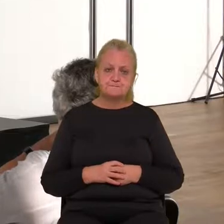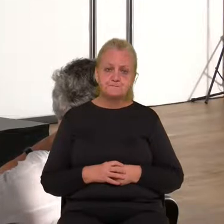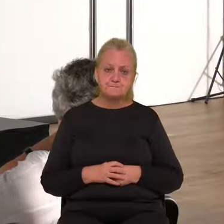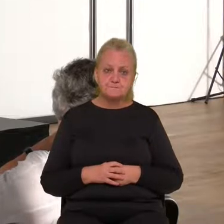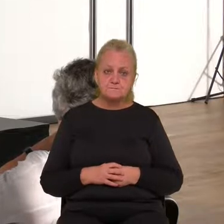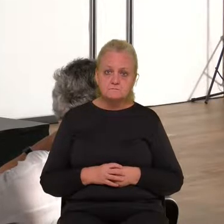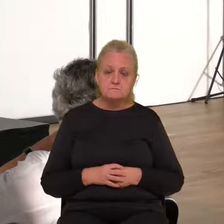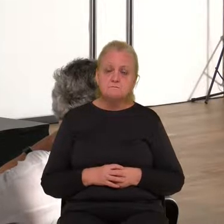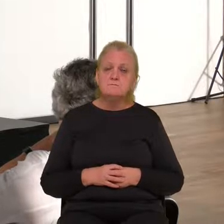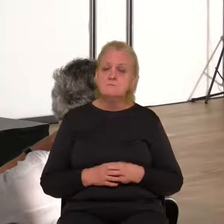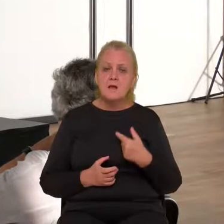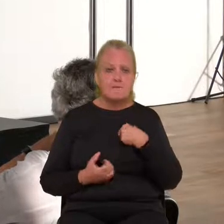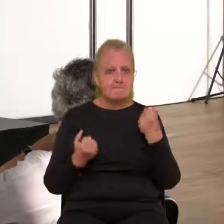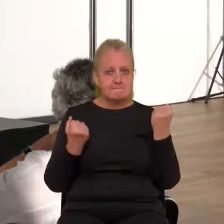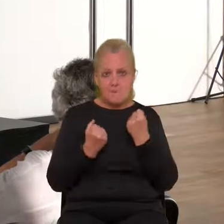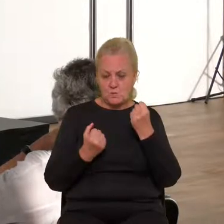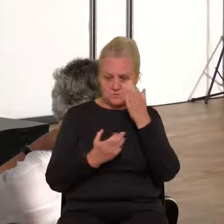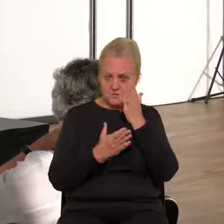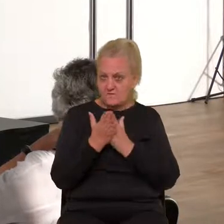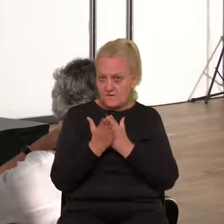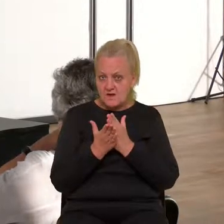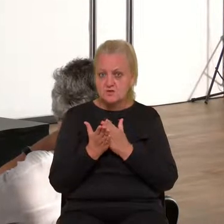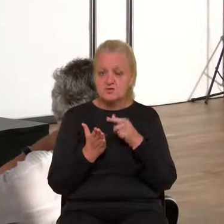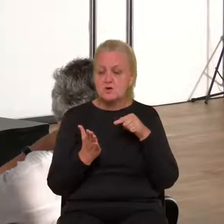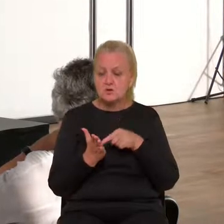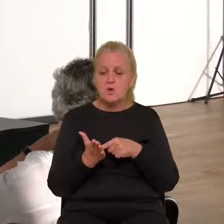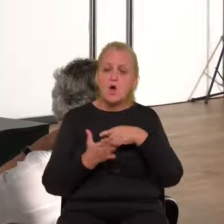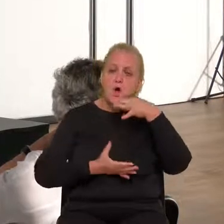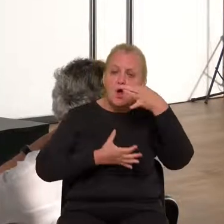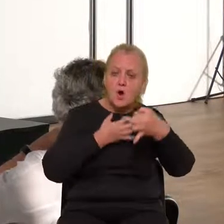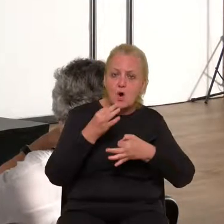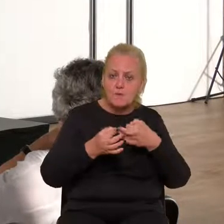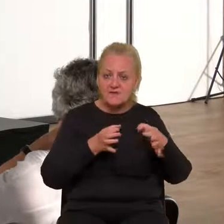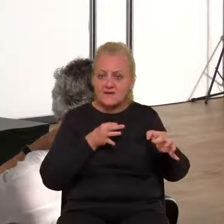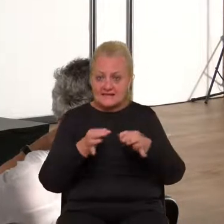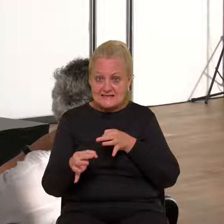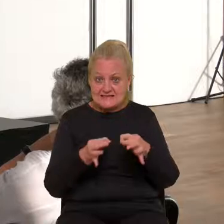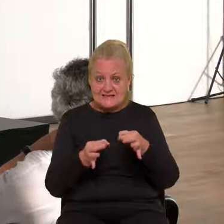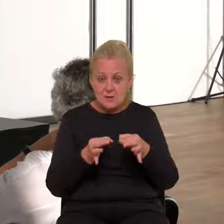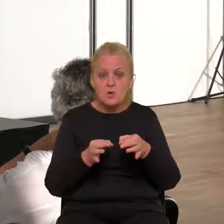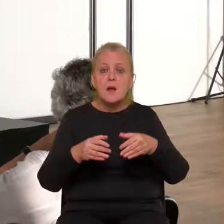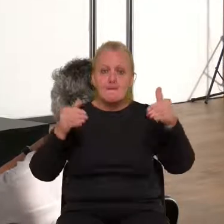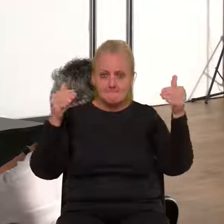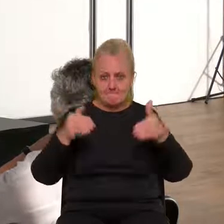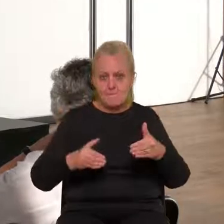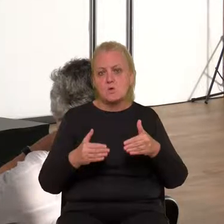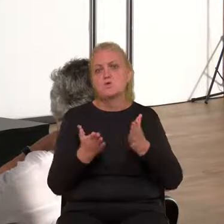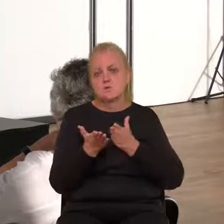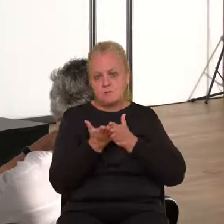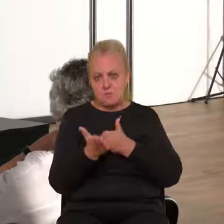I głęboko wierzę, że opowiadanie historii może pomóc